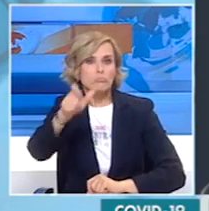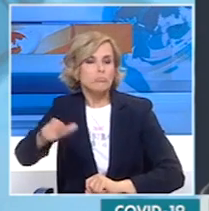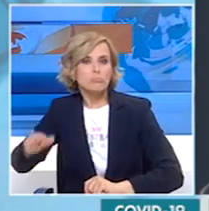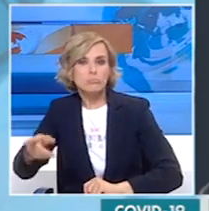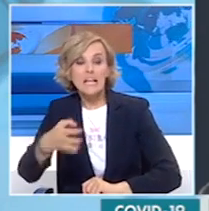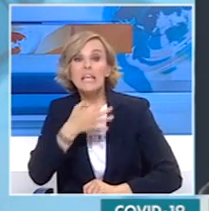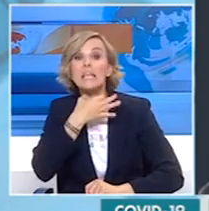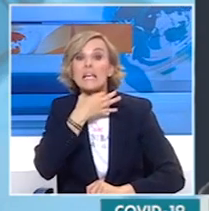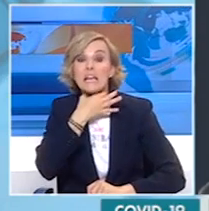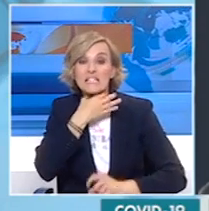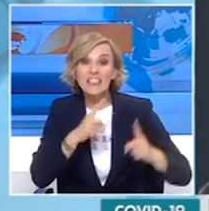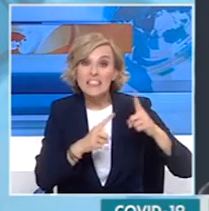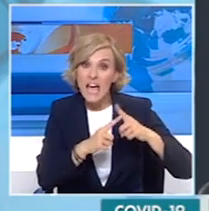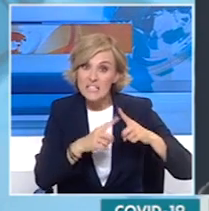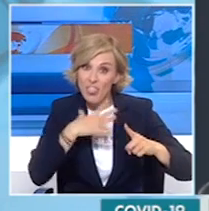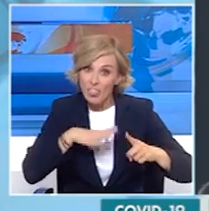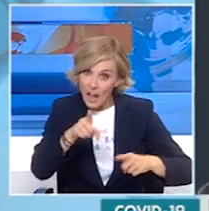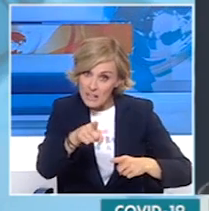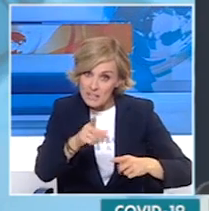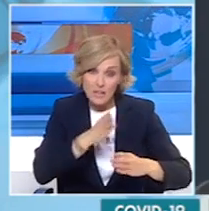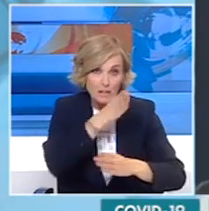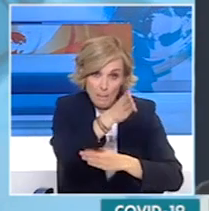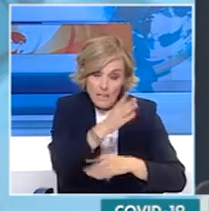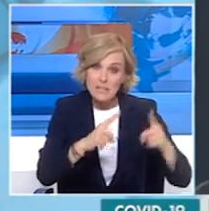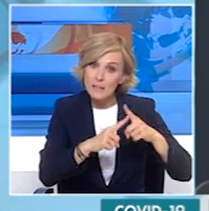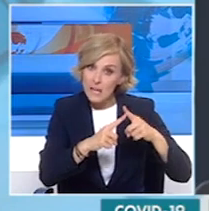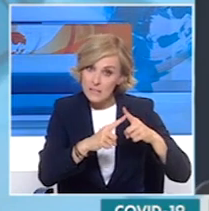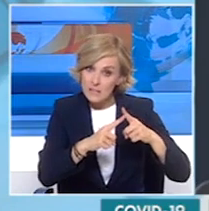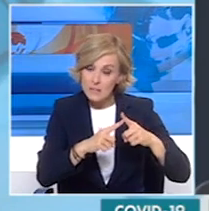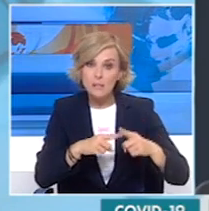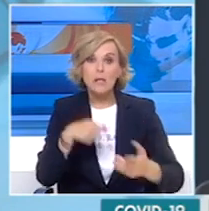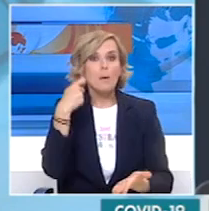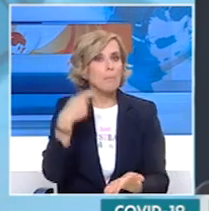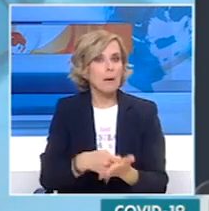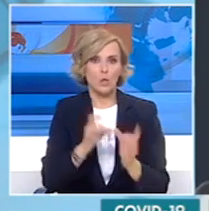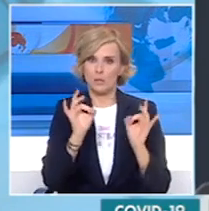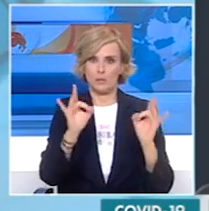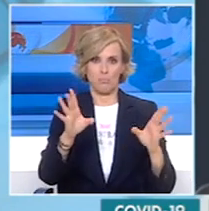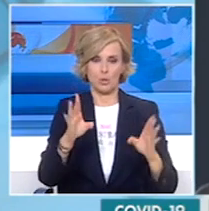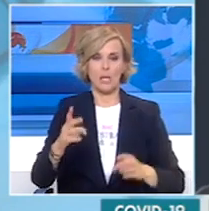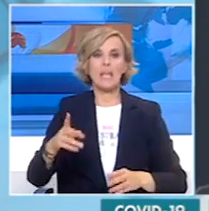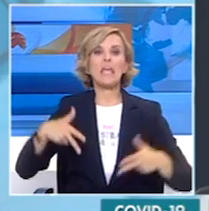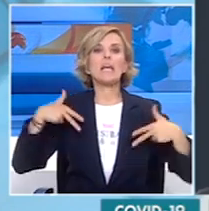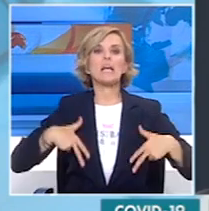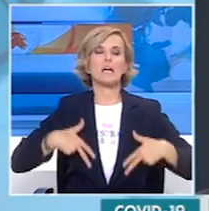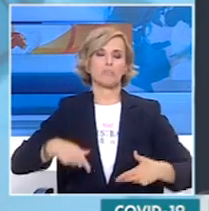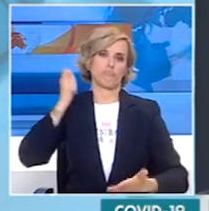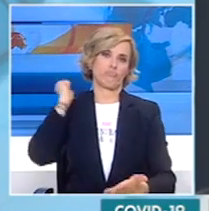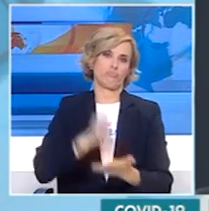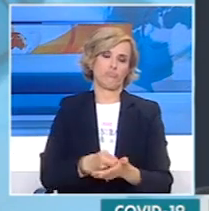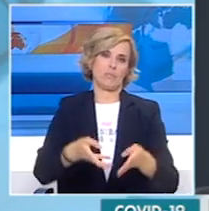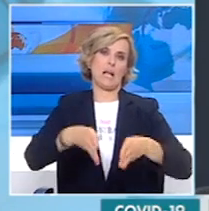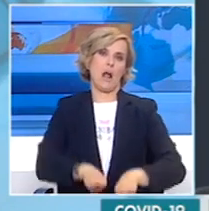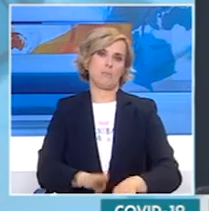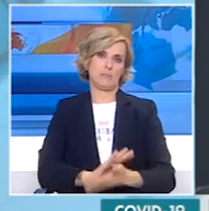όποιος συμπολίτης μας χρειάζεται να κάνει το τεστ ή το έχει κάνει μέχρι στιγμής, αυτό έχει γίνει χωρίς κόστος. Καλύπτονται τα πάντα σε ό,τι αφορά τον κορονοϊό από την